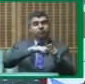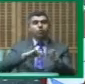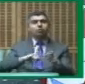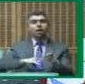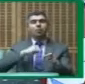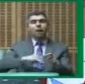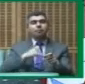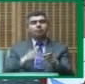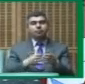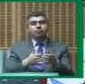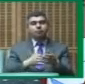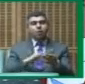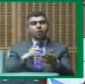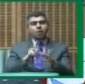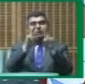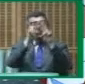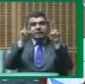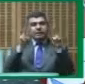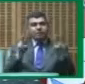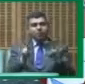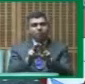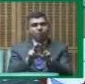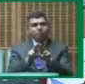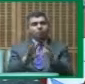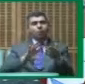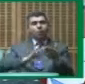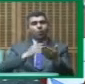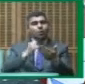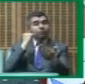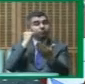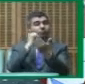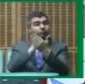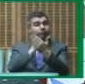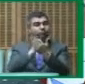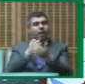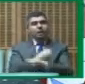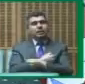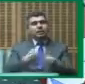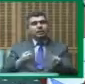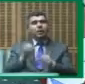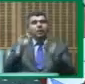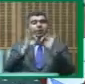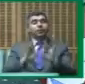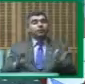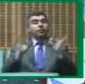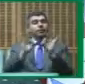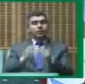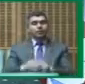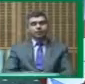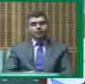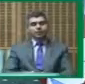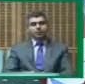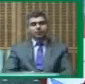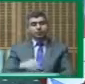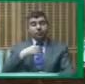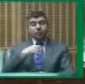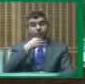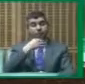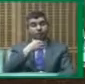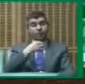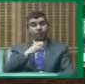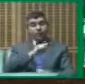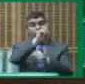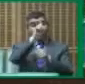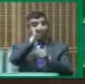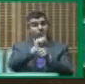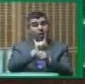شبابنا هم خريجي المعاهد والجامعات والمؤسسات العليا. طبعا السيد المستشار المحترم، جوابكم أو